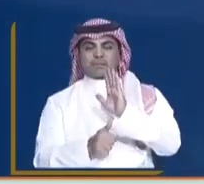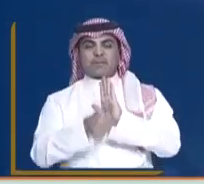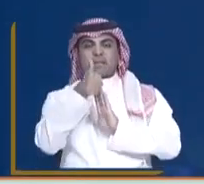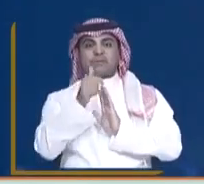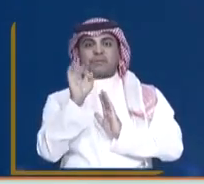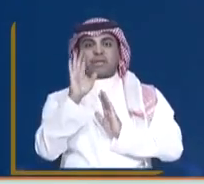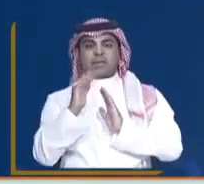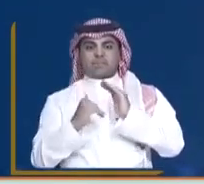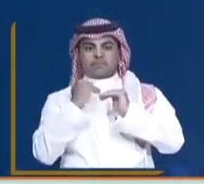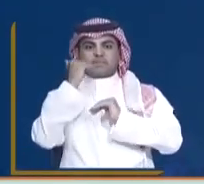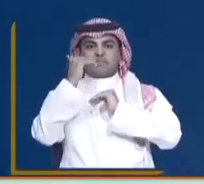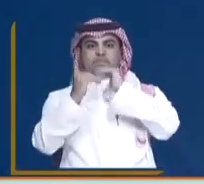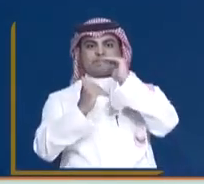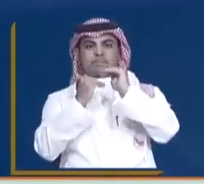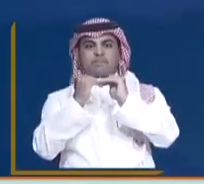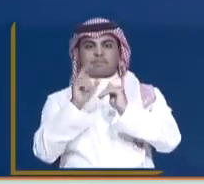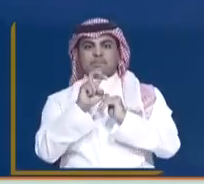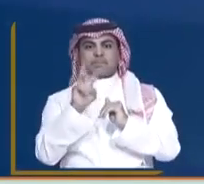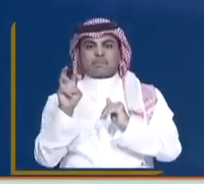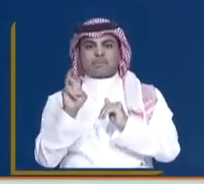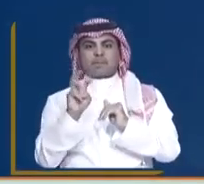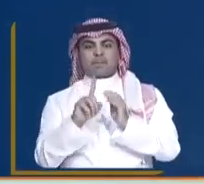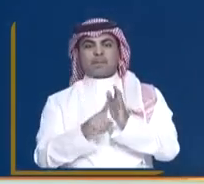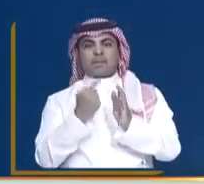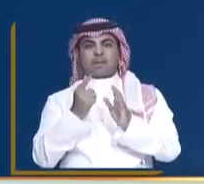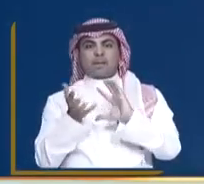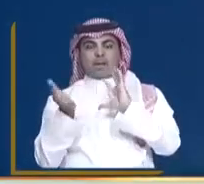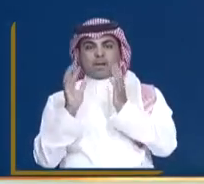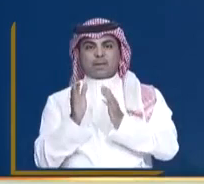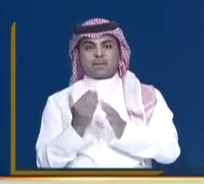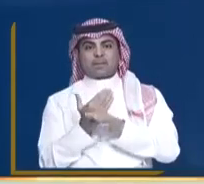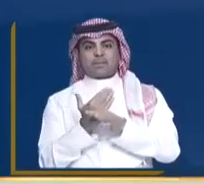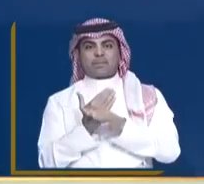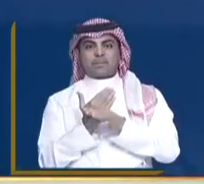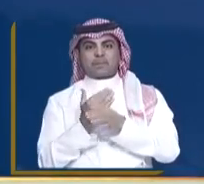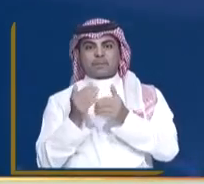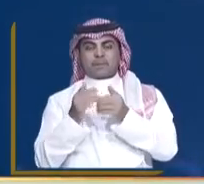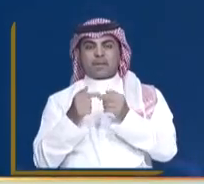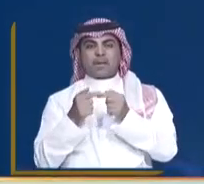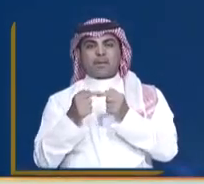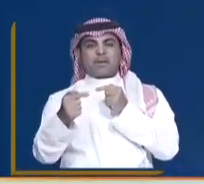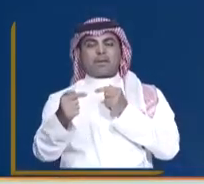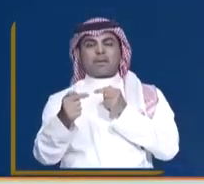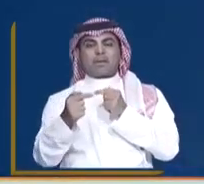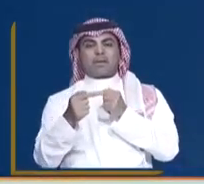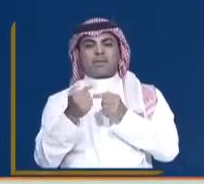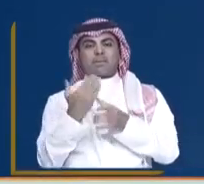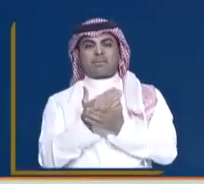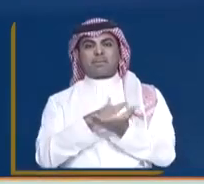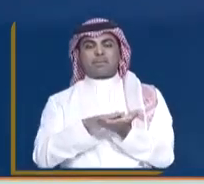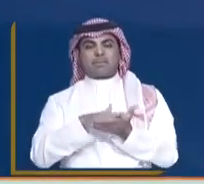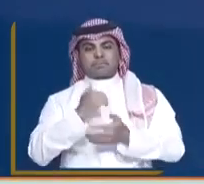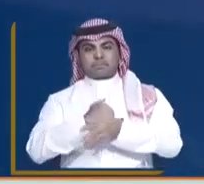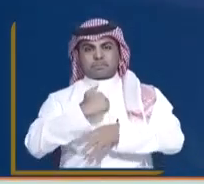يتخطى انجاز كبير جدا فريد من نوعه تضع الاستدامه في القلب النابض لهذه